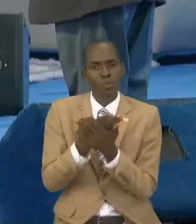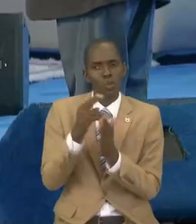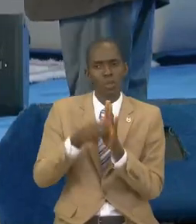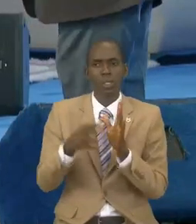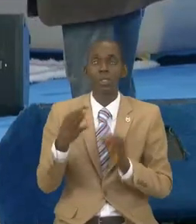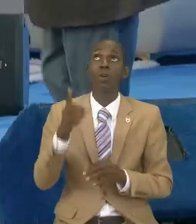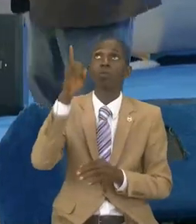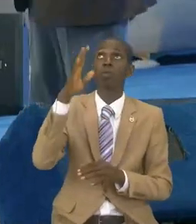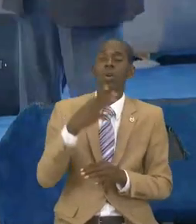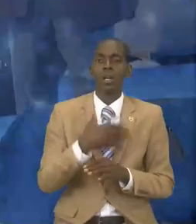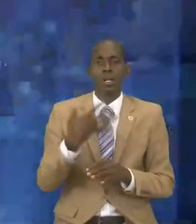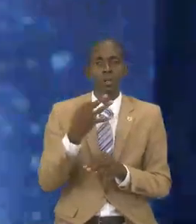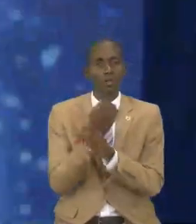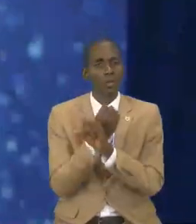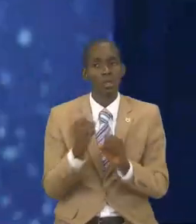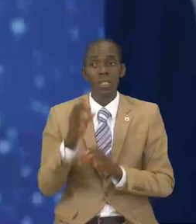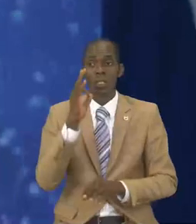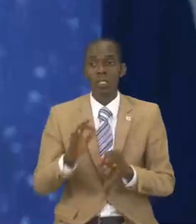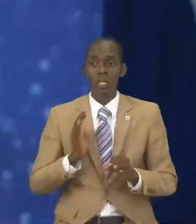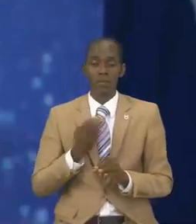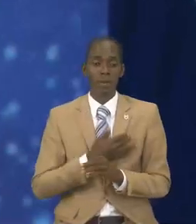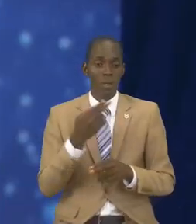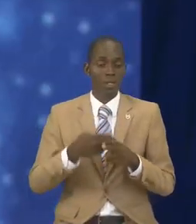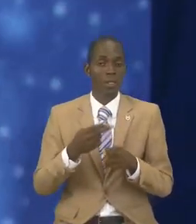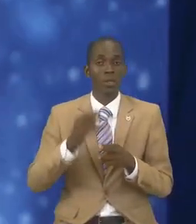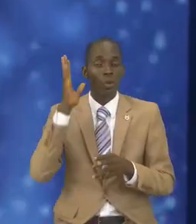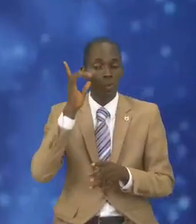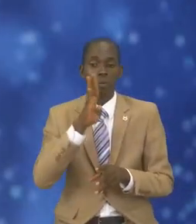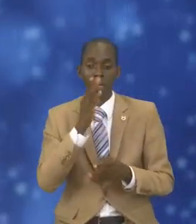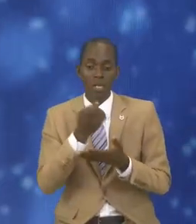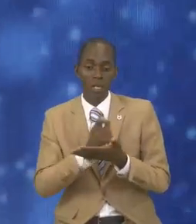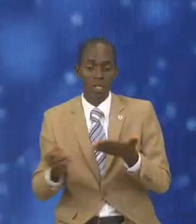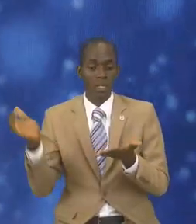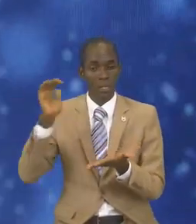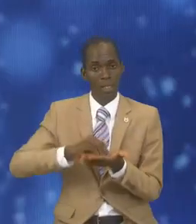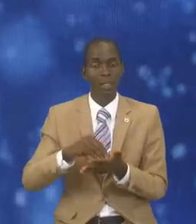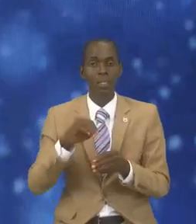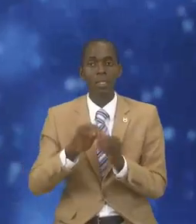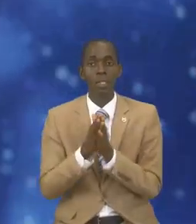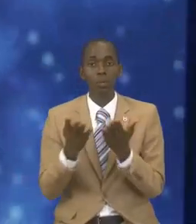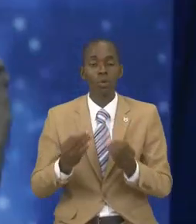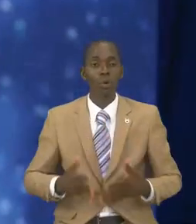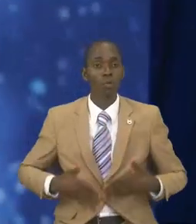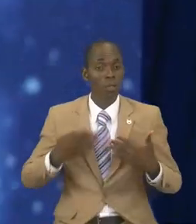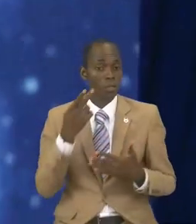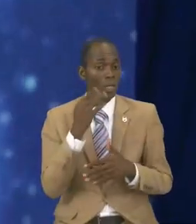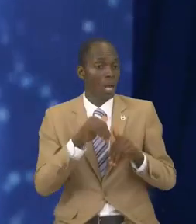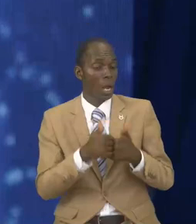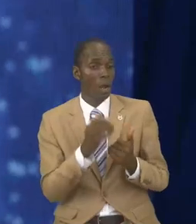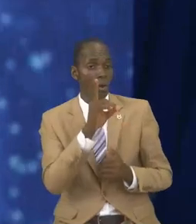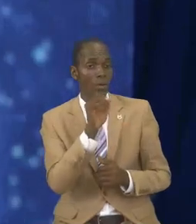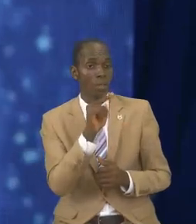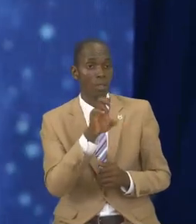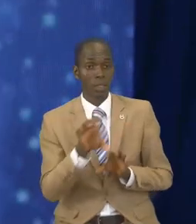Dieu et du salut, si nos noms doivent entrer dans le livre de vie, alors voyez comment Daniel l'a